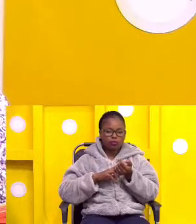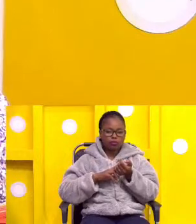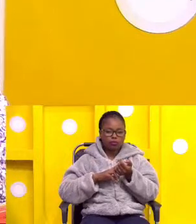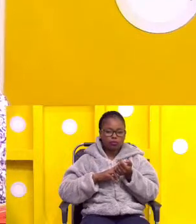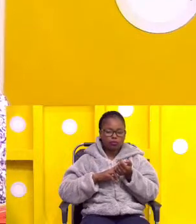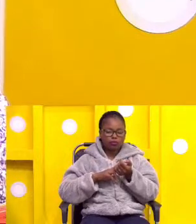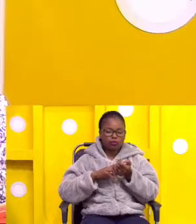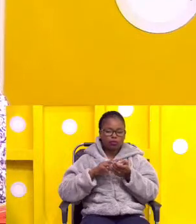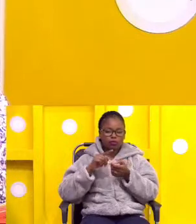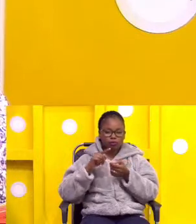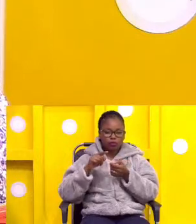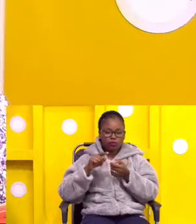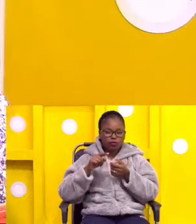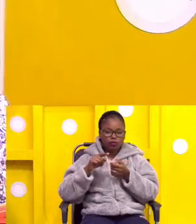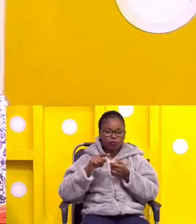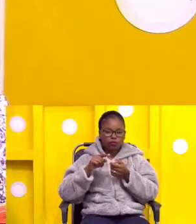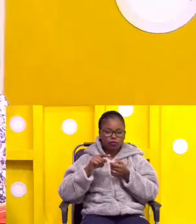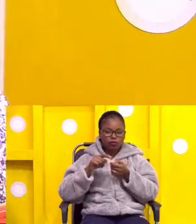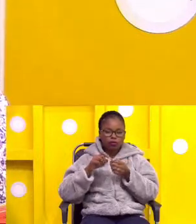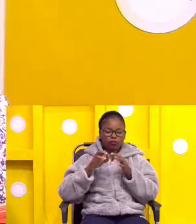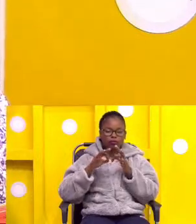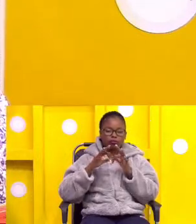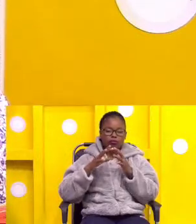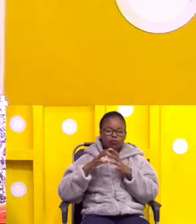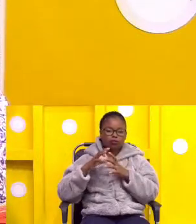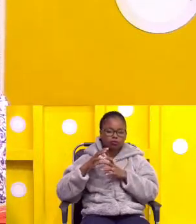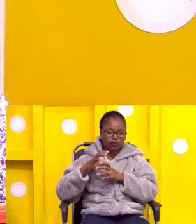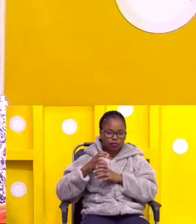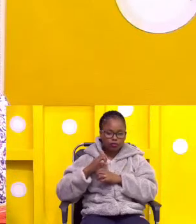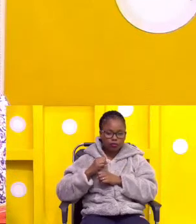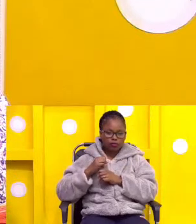We, utuite Jehova mwihoko waku,